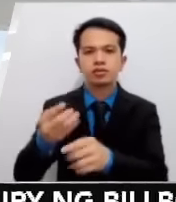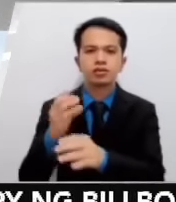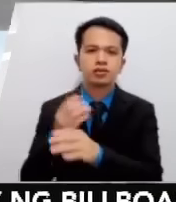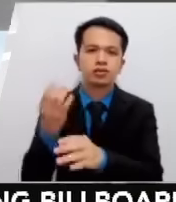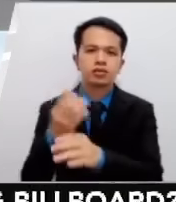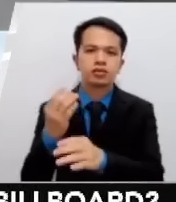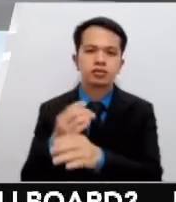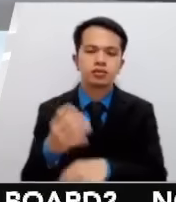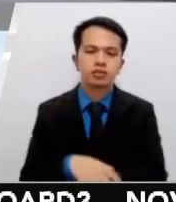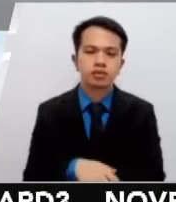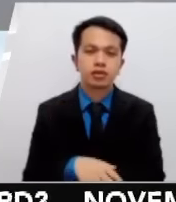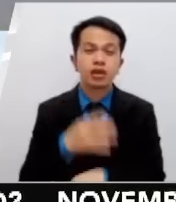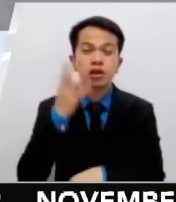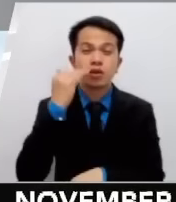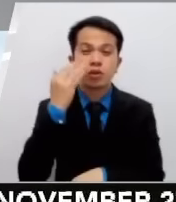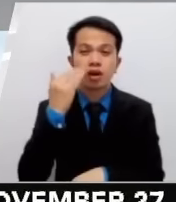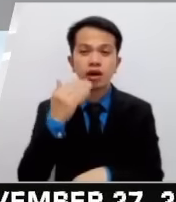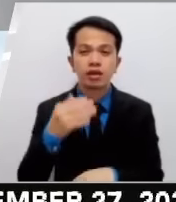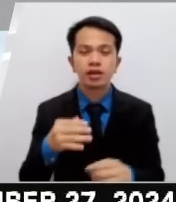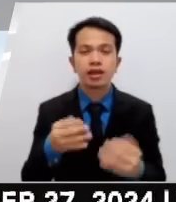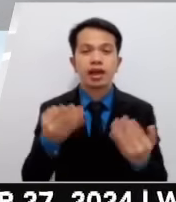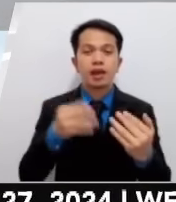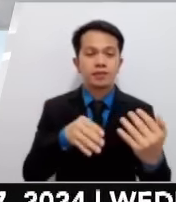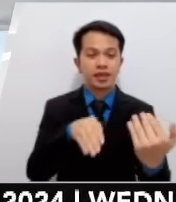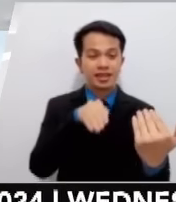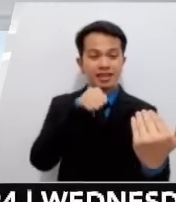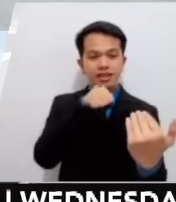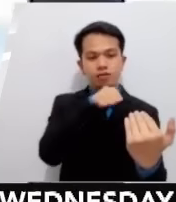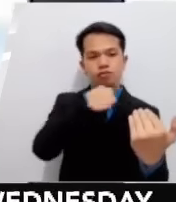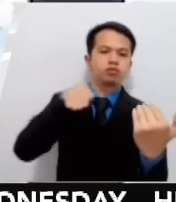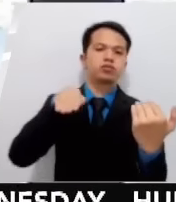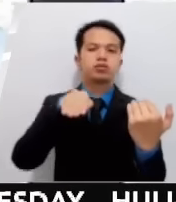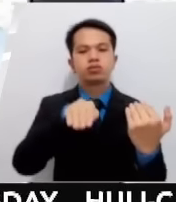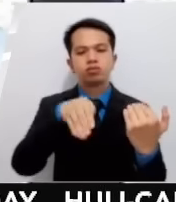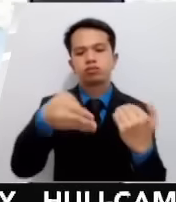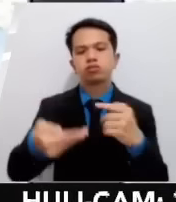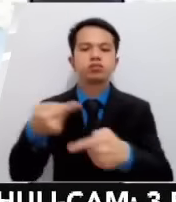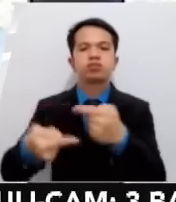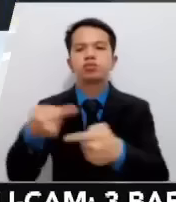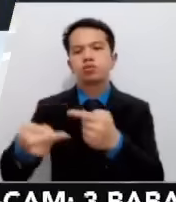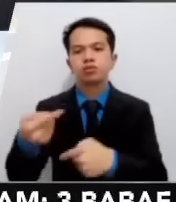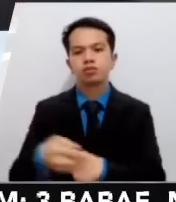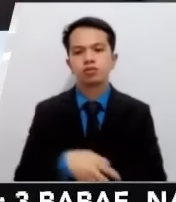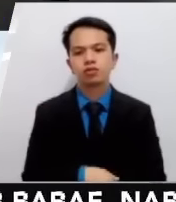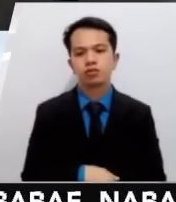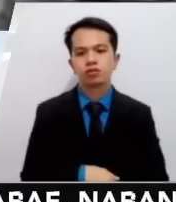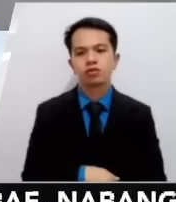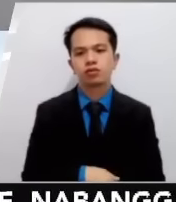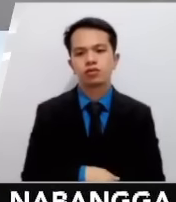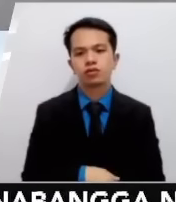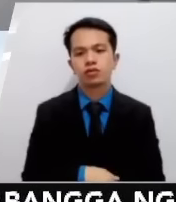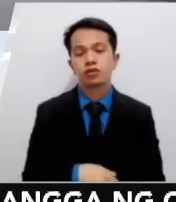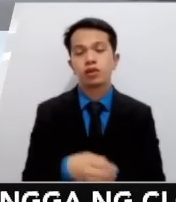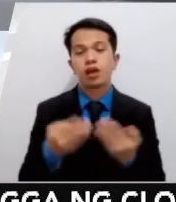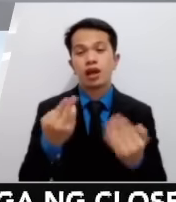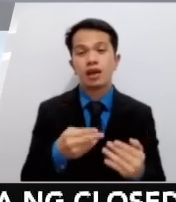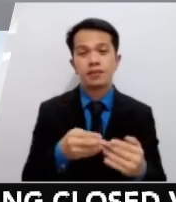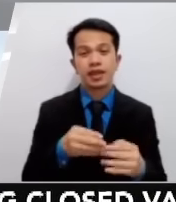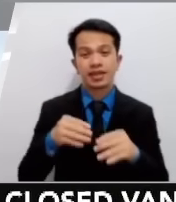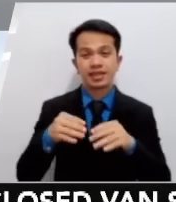ay matapos mahagip ng pampasaherong jeep mula sa kabilang linya. Base sa investigasyon, nag-overtake ang jeep sa isang